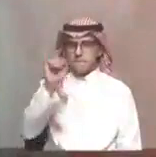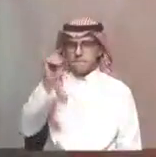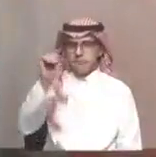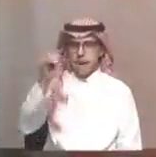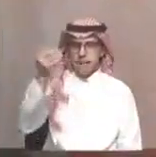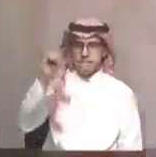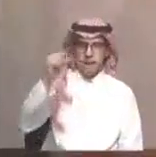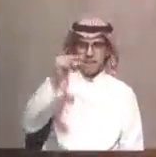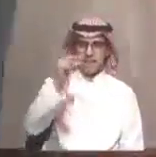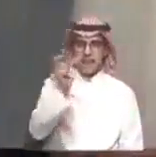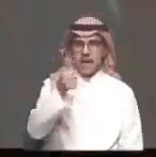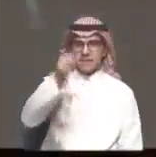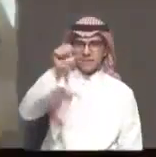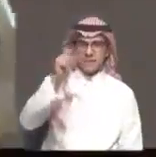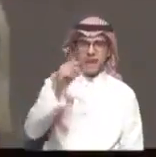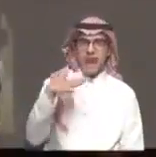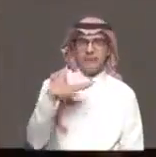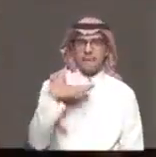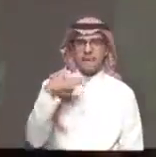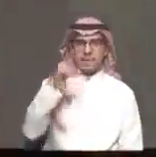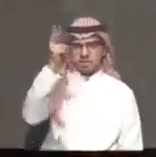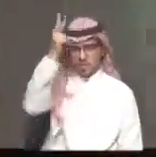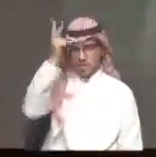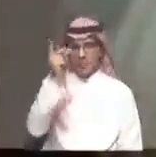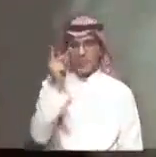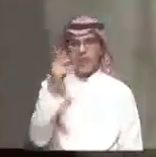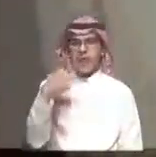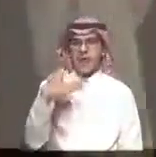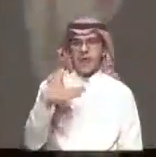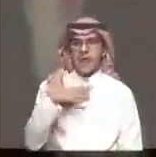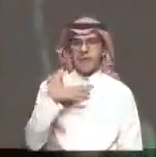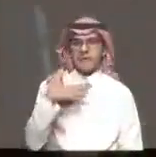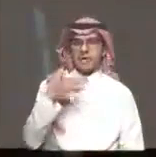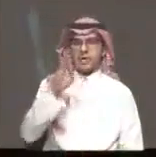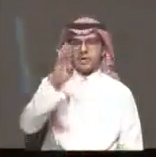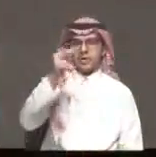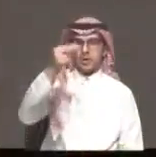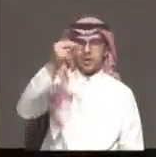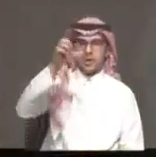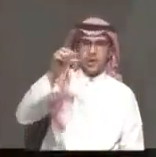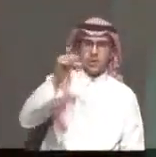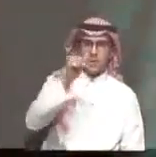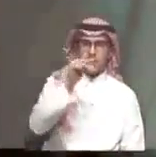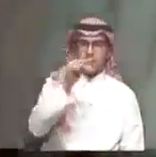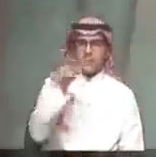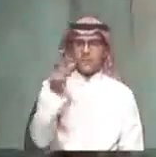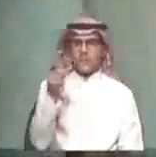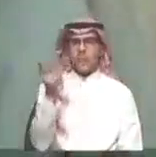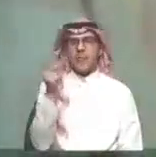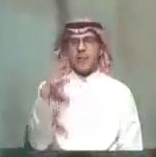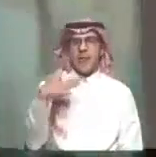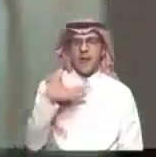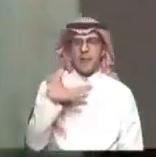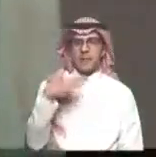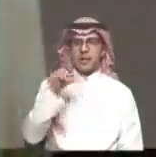الأمير محمد بن ناصر بن عبد العزيز أمير منطقة جازان، وصاحب السمو الملكي الأمير سعود بن سعد بن عبد العزيز،